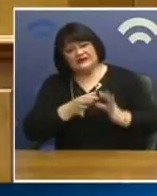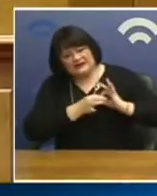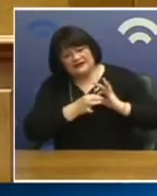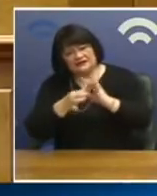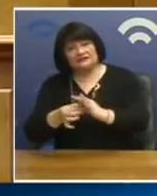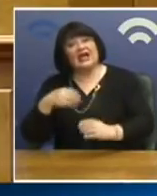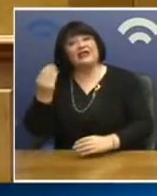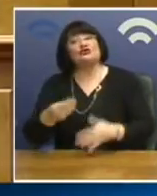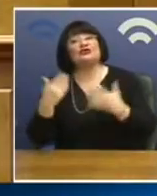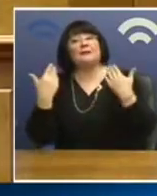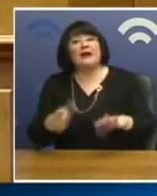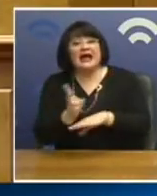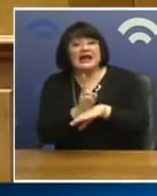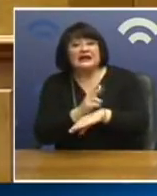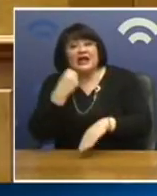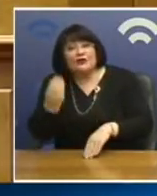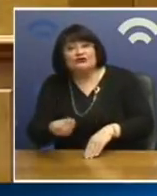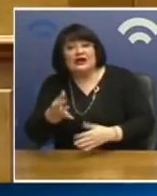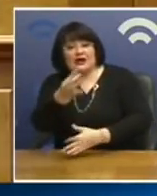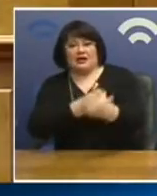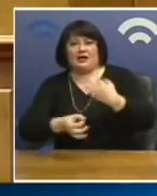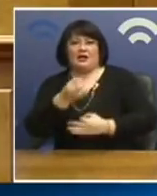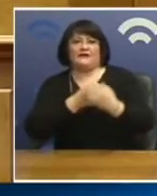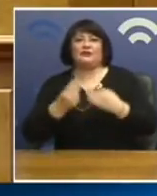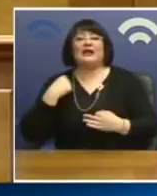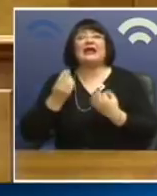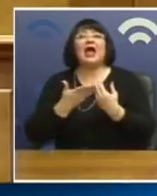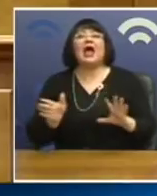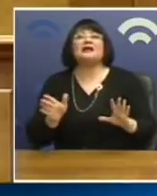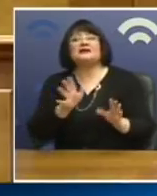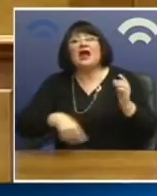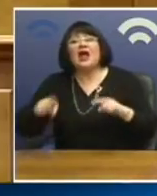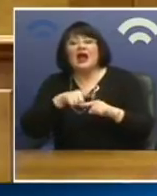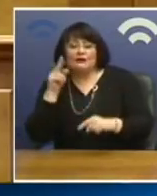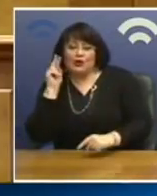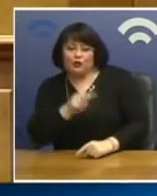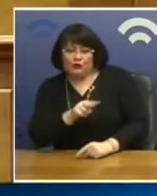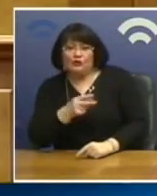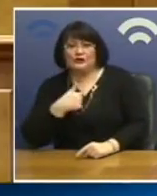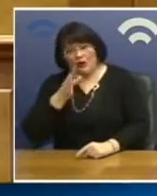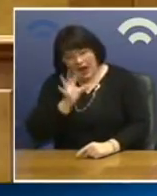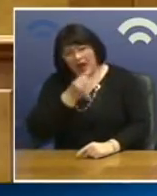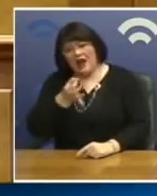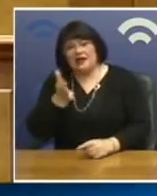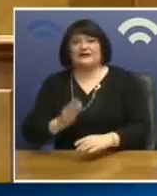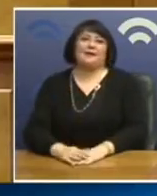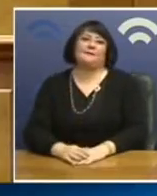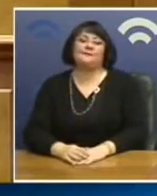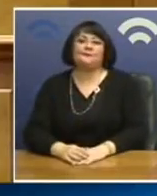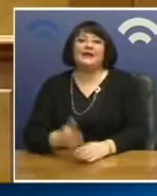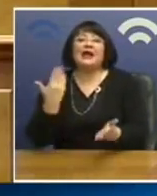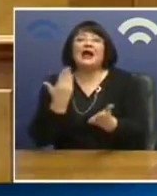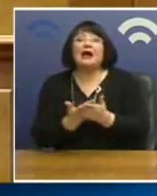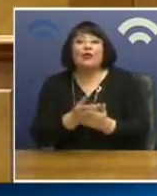καταθέσαμε και στο δημόσιο διάλογο. Όλη η Ελλάδα το είδε. Και τελικά αποδείχτηκε ότι ο ψεύτης